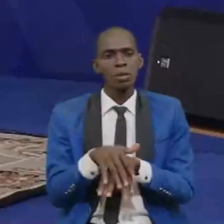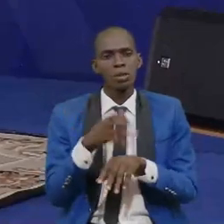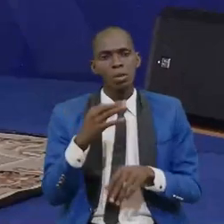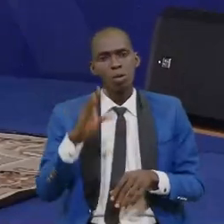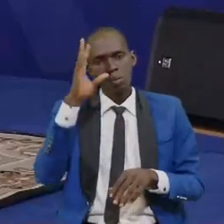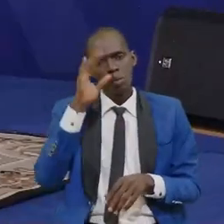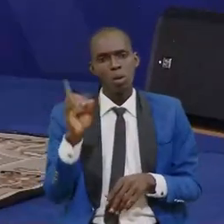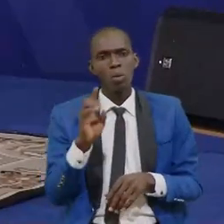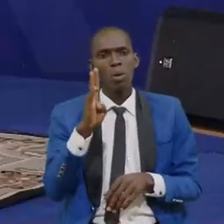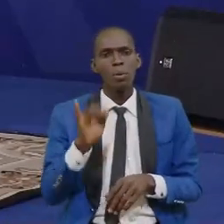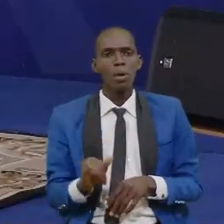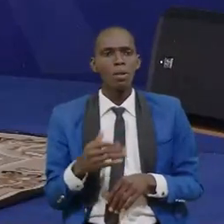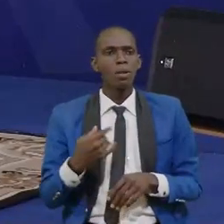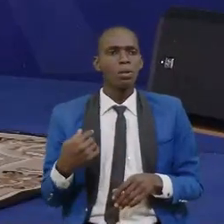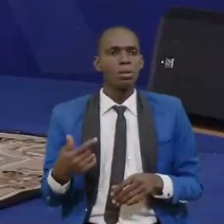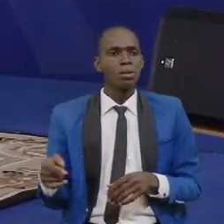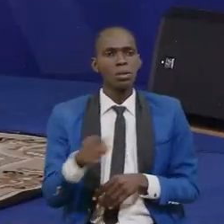de séduction.